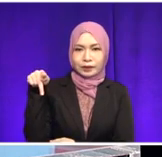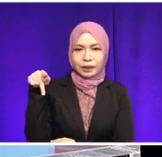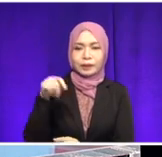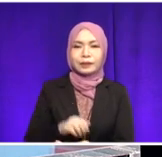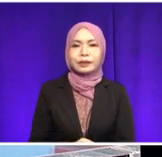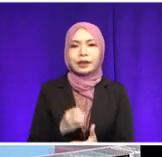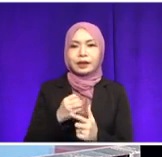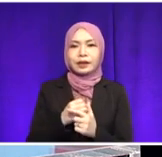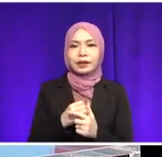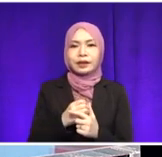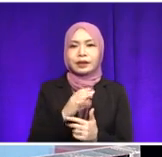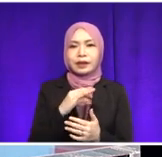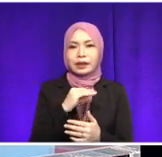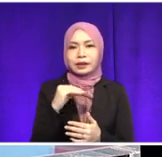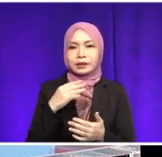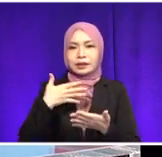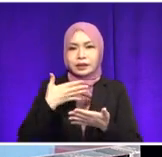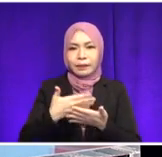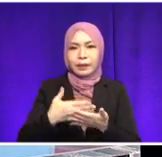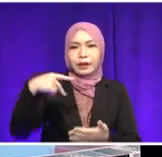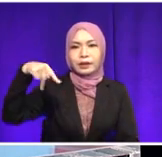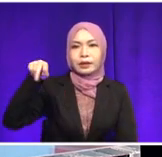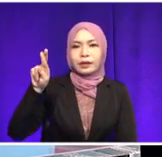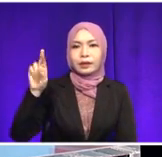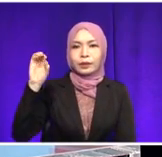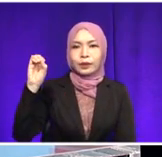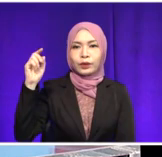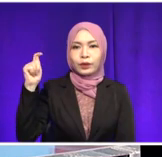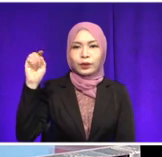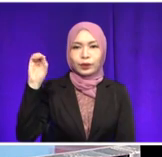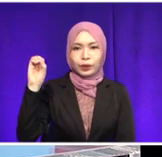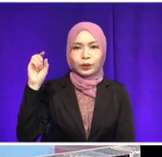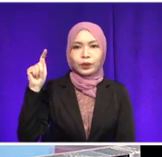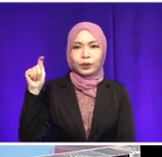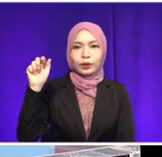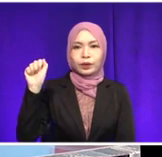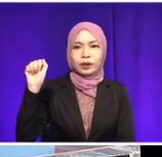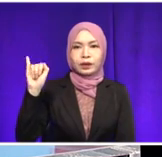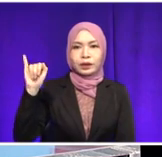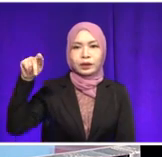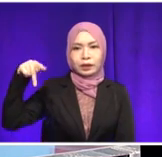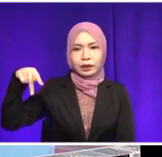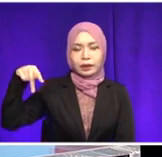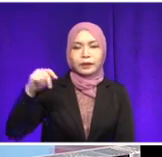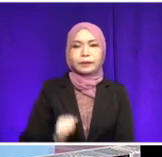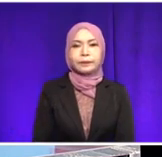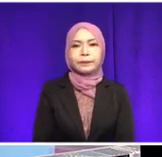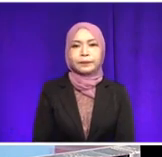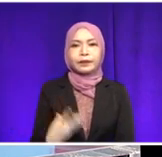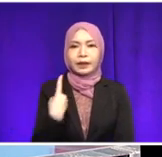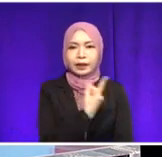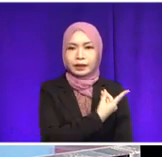Prototype Tadi nanti apabila pelanggan kita melihat kita